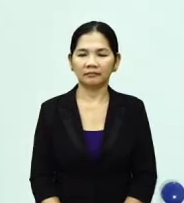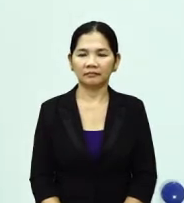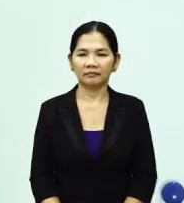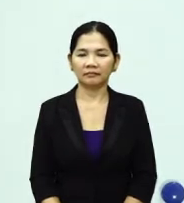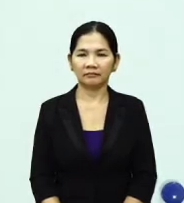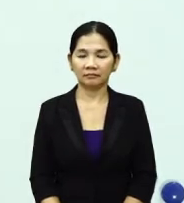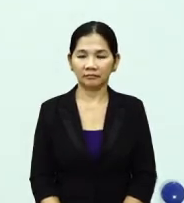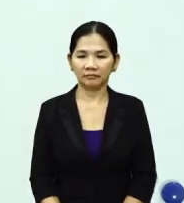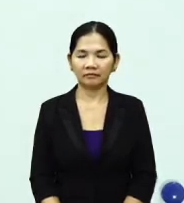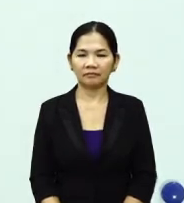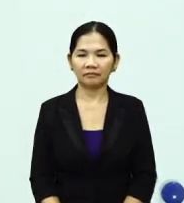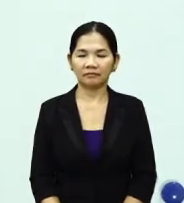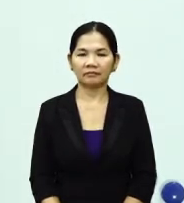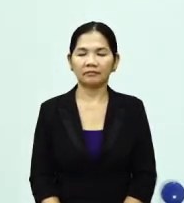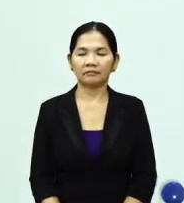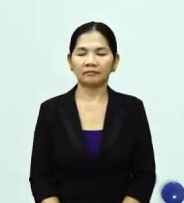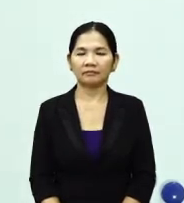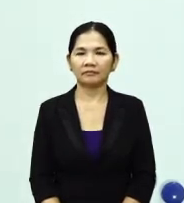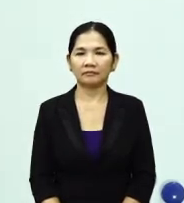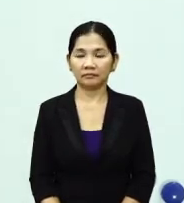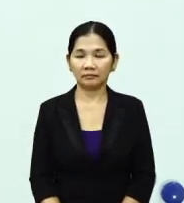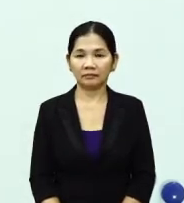chật đá lên này con á chật đá này tì hai